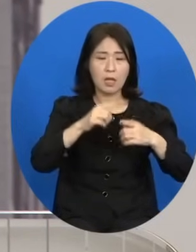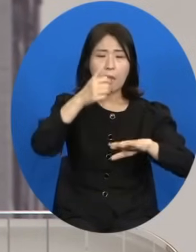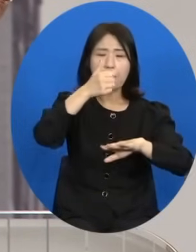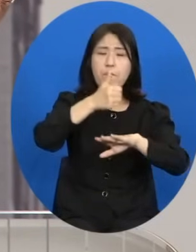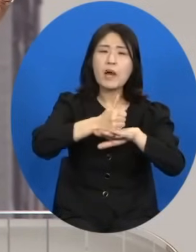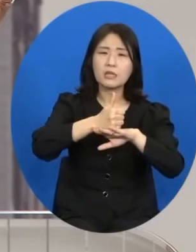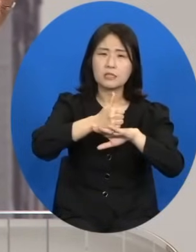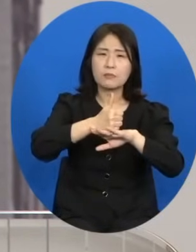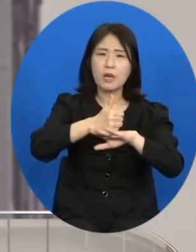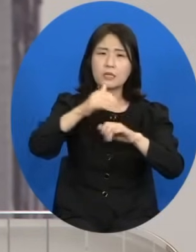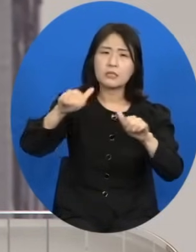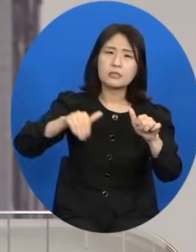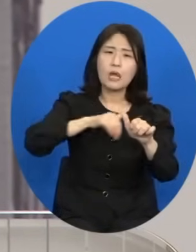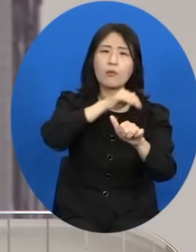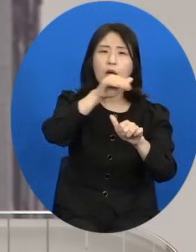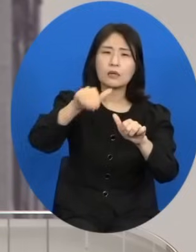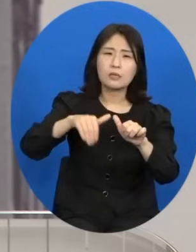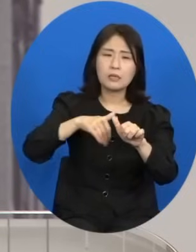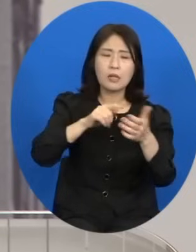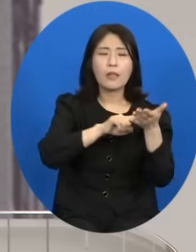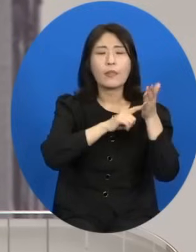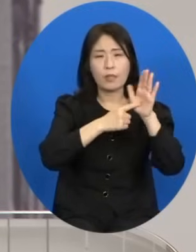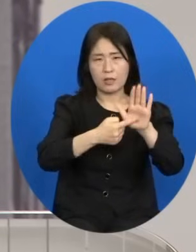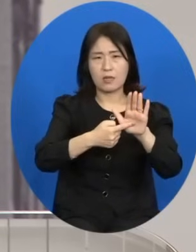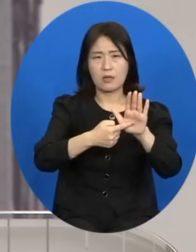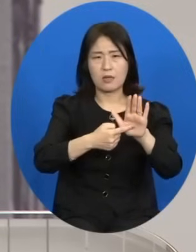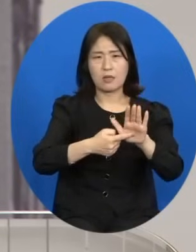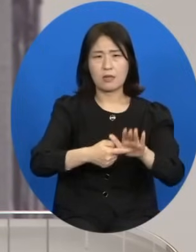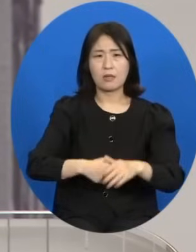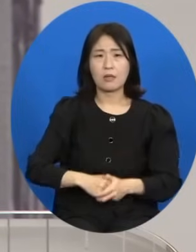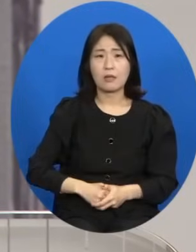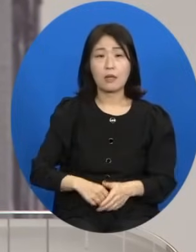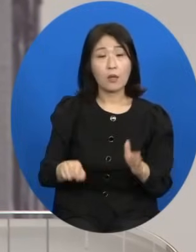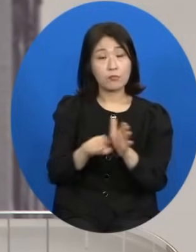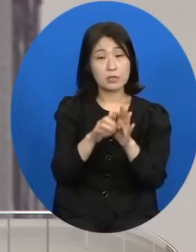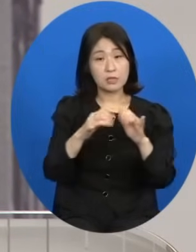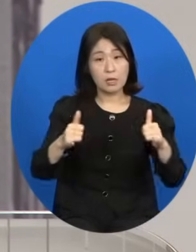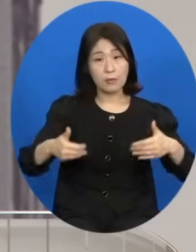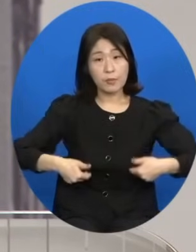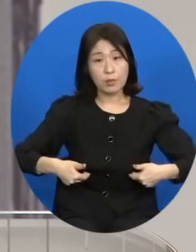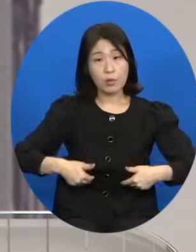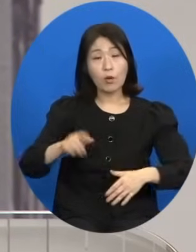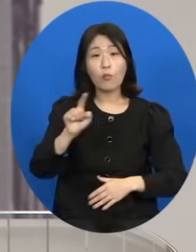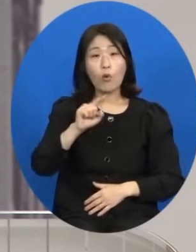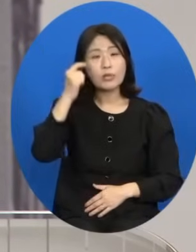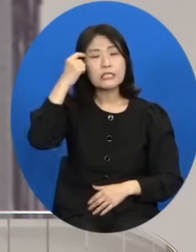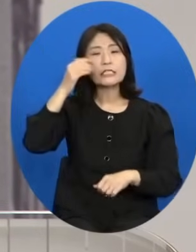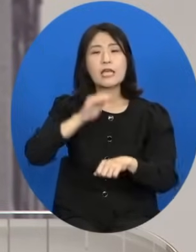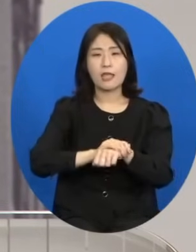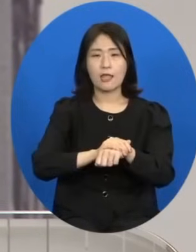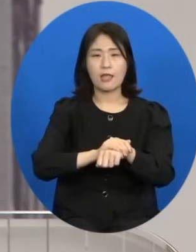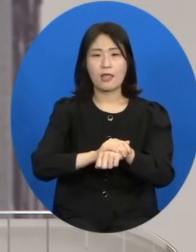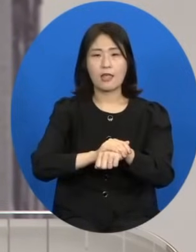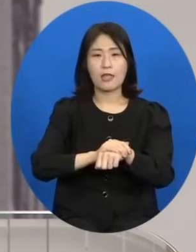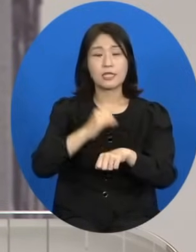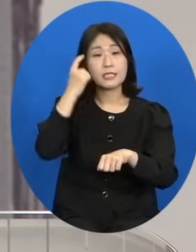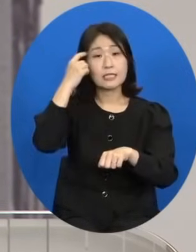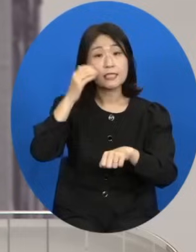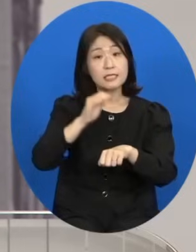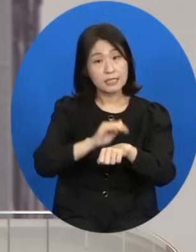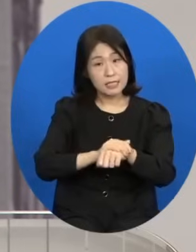계속 보여 주는 거예요 그래서 믿는 이들에게 필요한 것이 무엇이냐 자 따라 하겠습니다 지혜지 지혜입니다